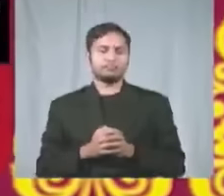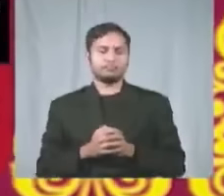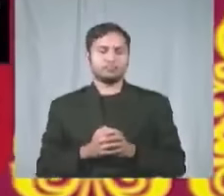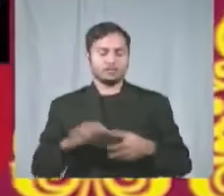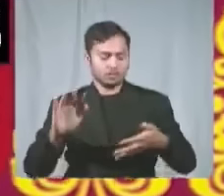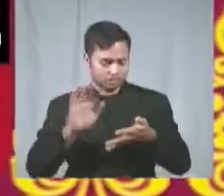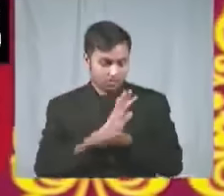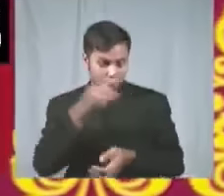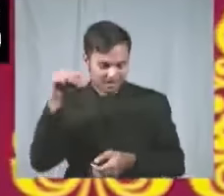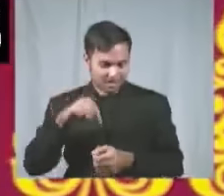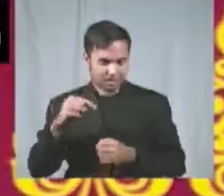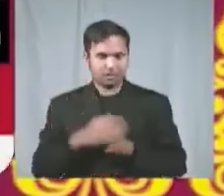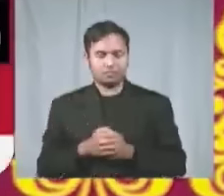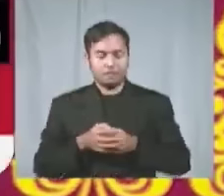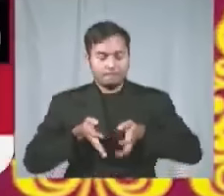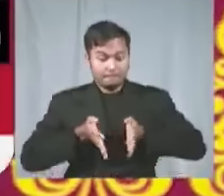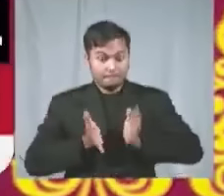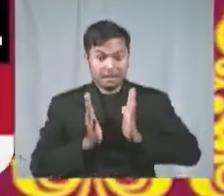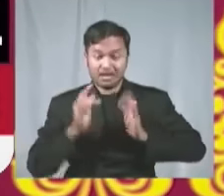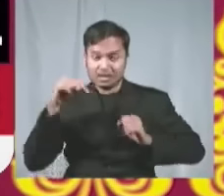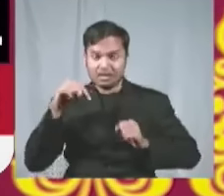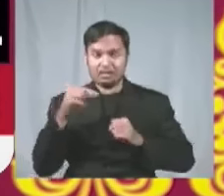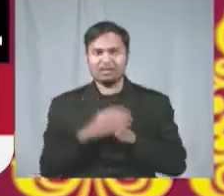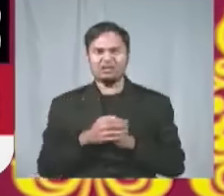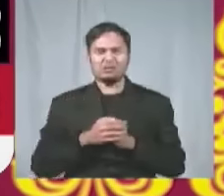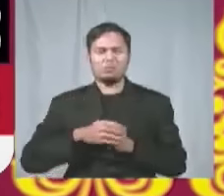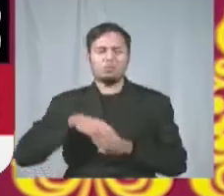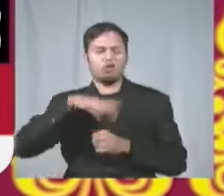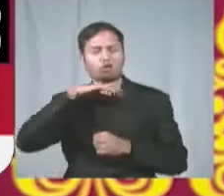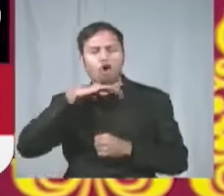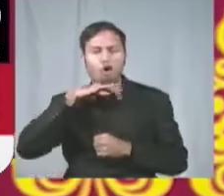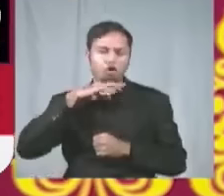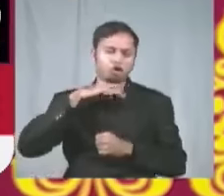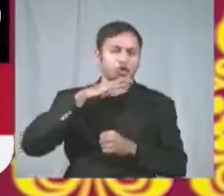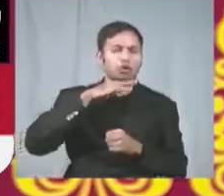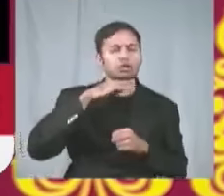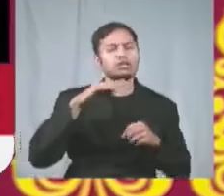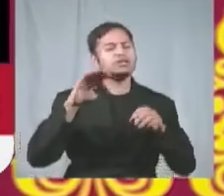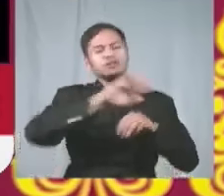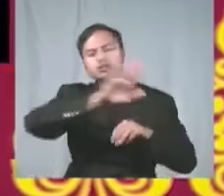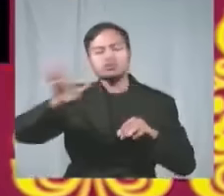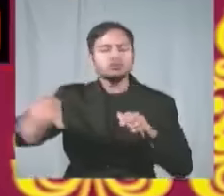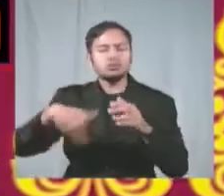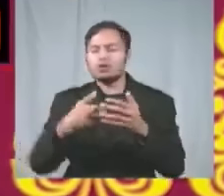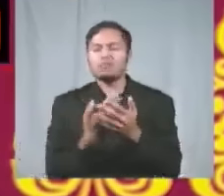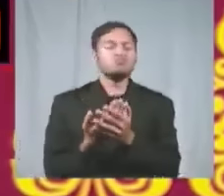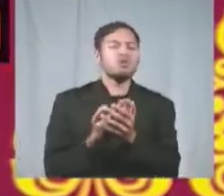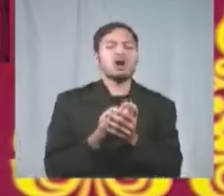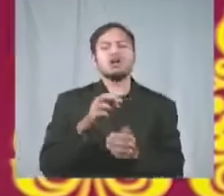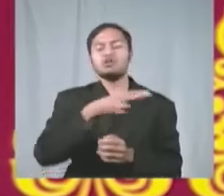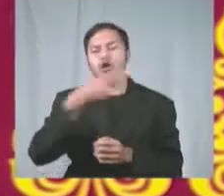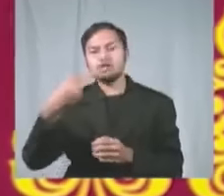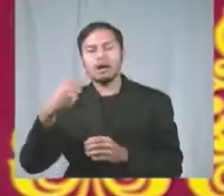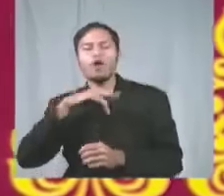yang saya sampaikan, Kota Medan adalah terkotor di seluruh Indonesia. Oke. Inilah yang kita